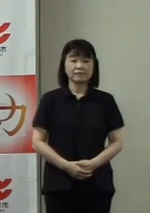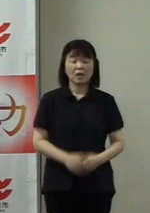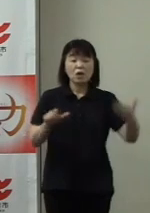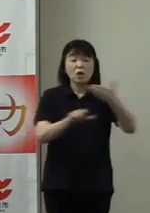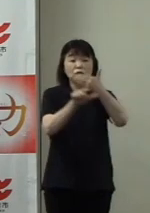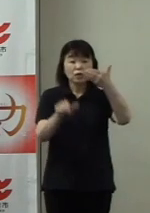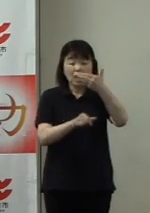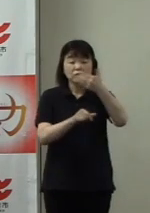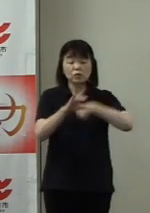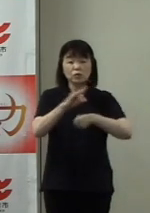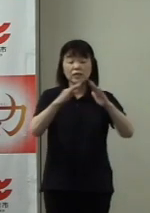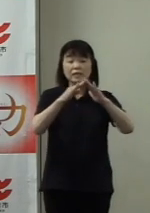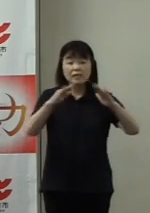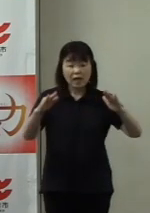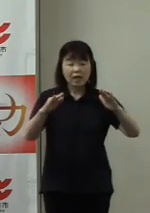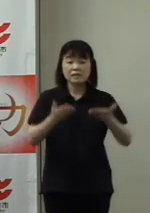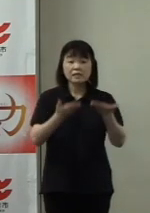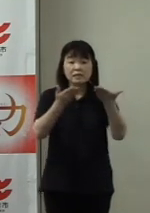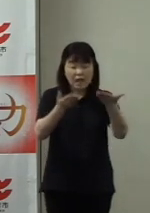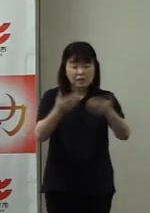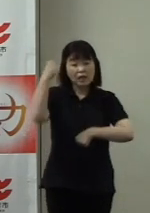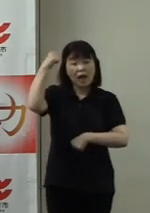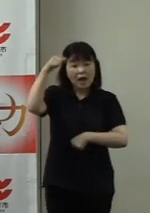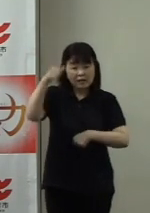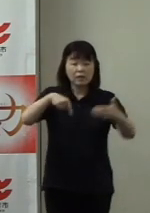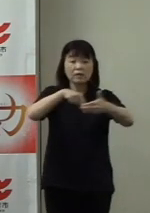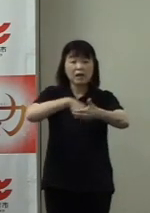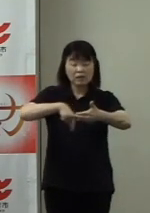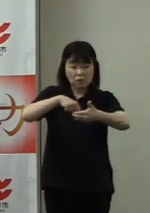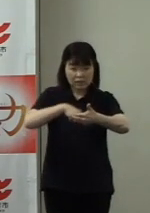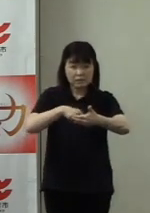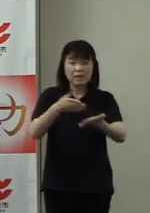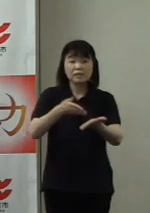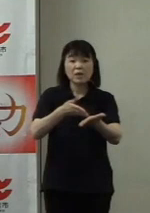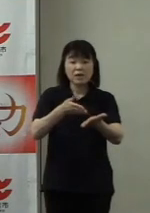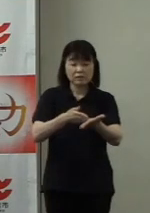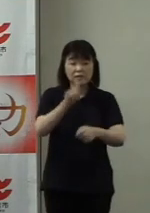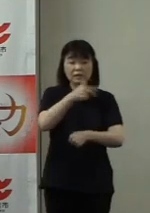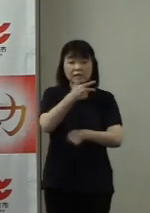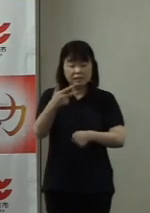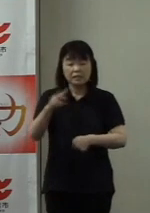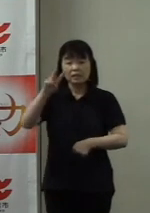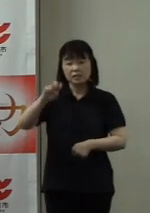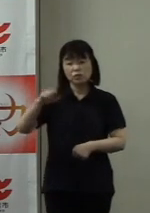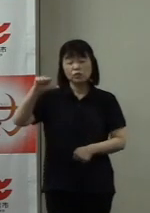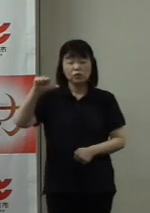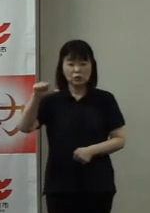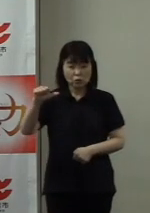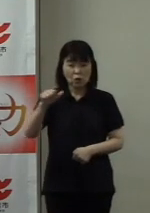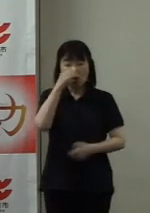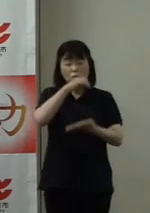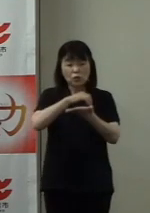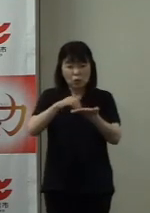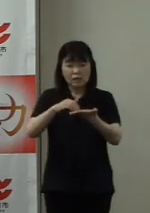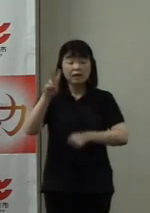9月議会のですね、提出案件ということでございます。人事案件25件、予算